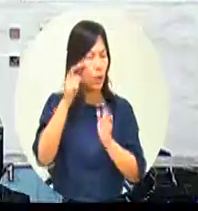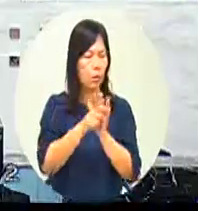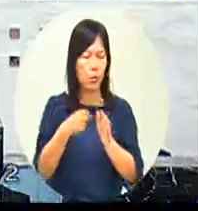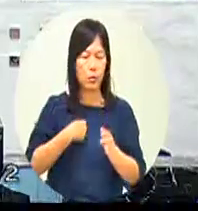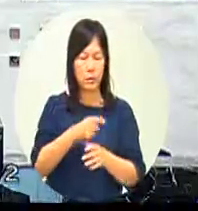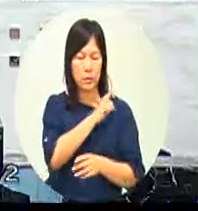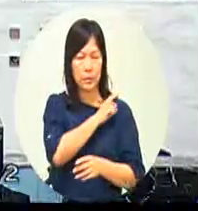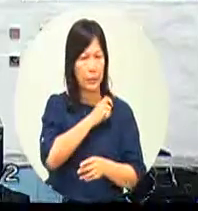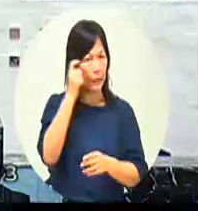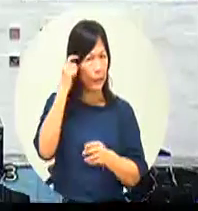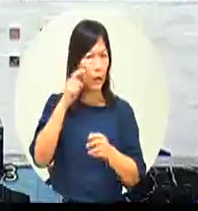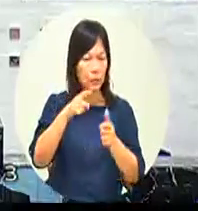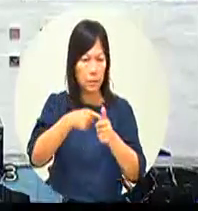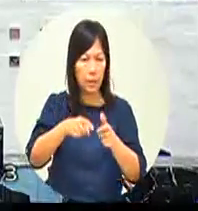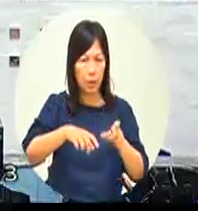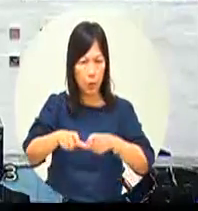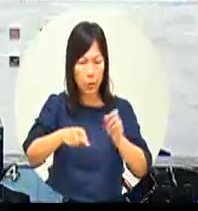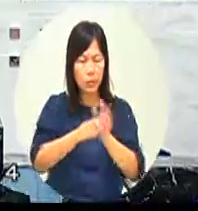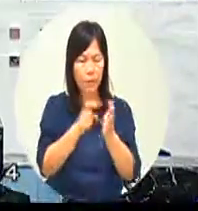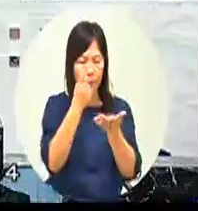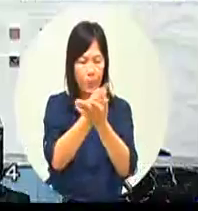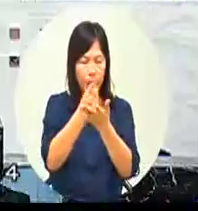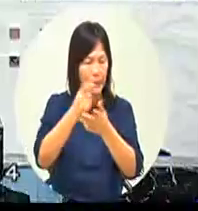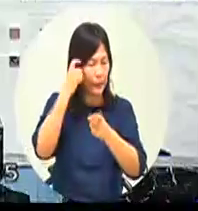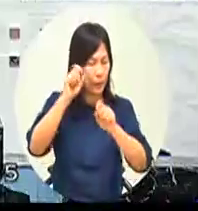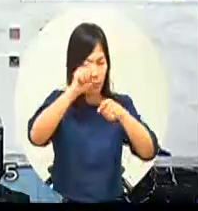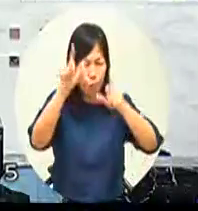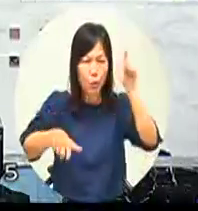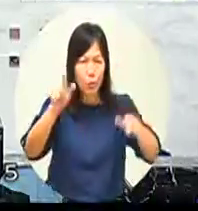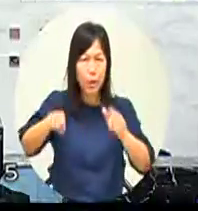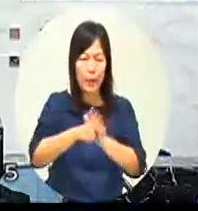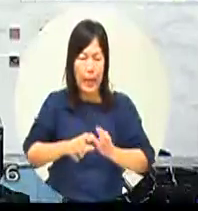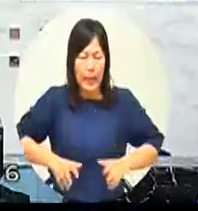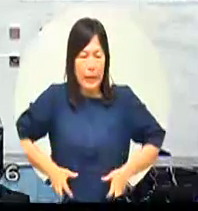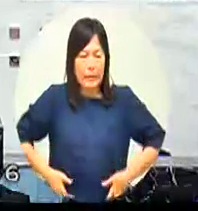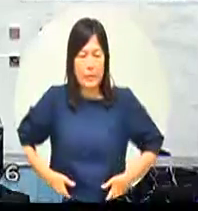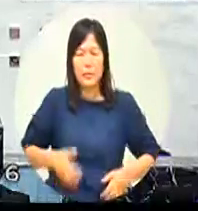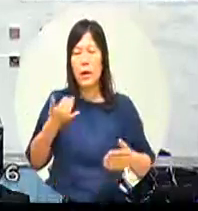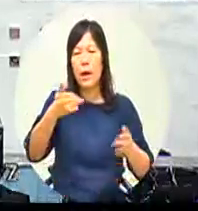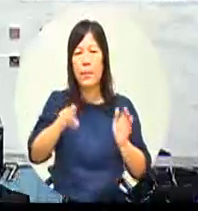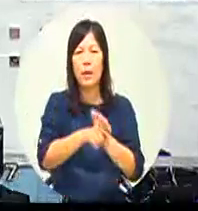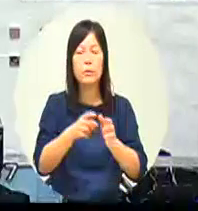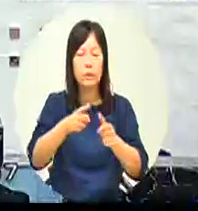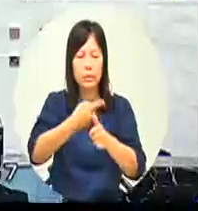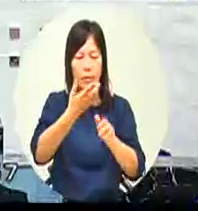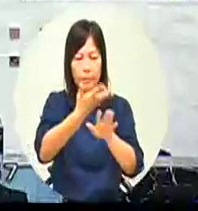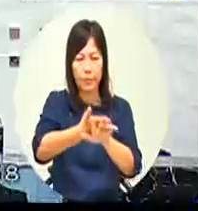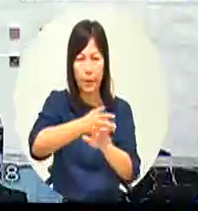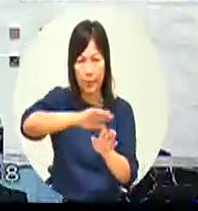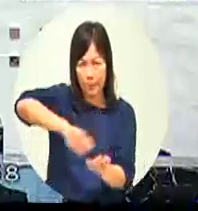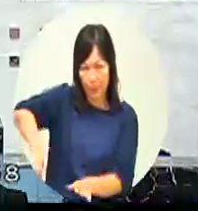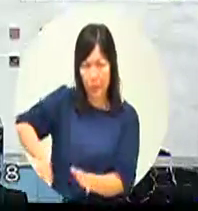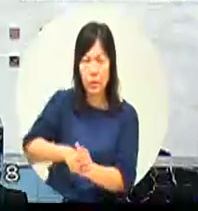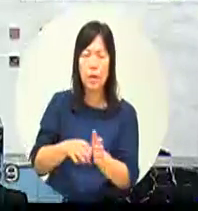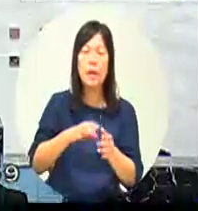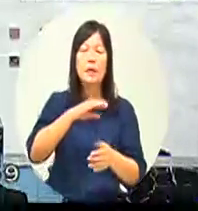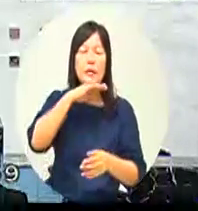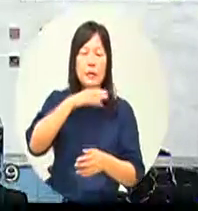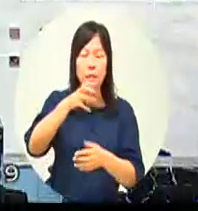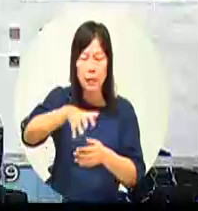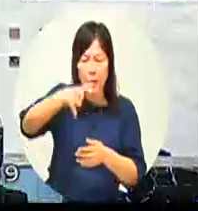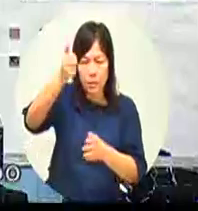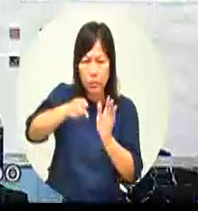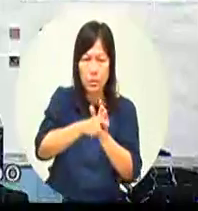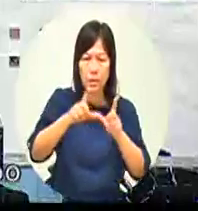这个案子目前各位同仁有不同的意见，也没有那么急，先行搁置，请局长利用大会的期